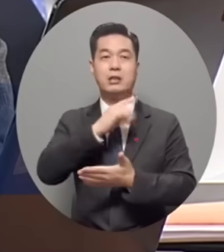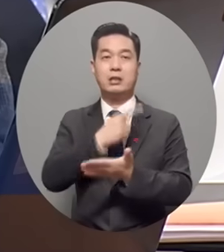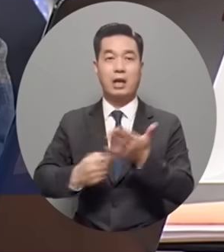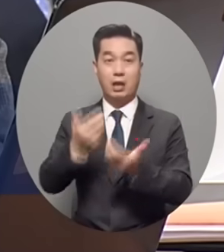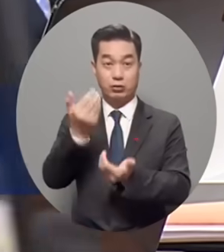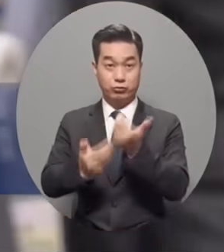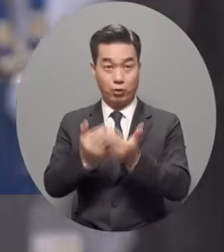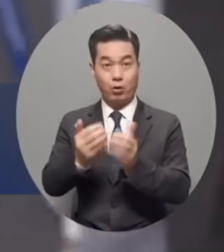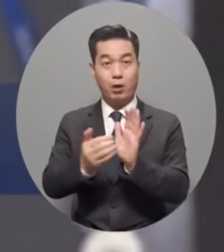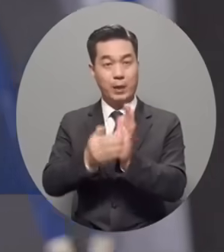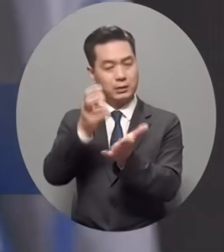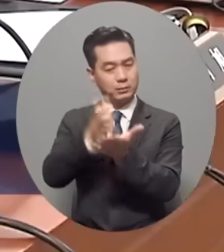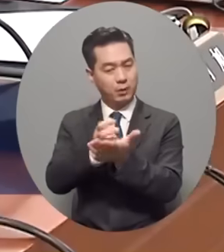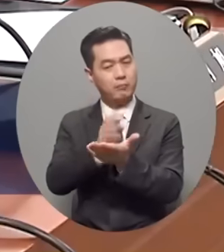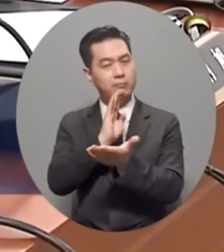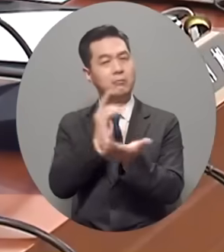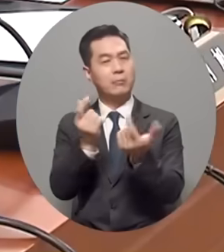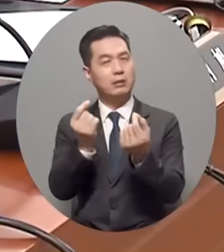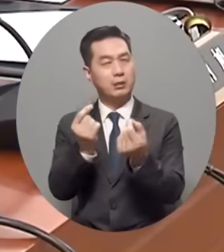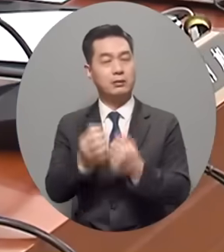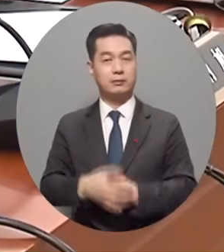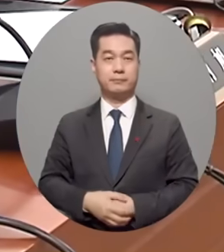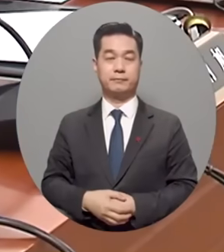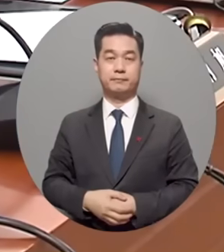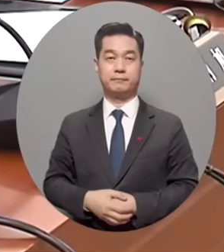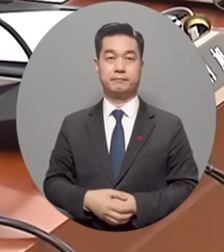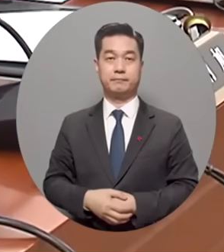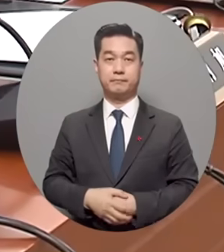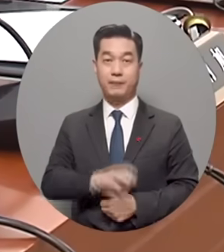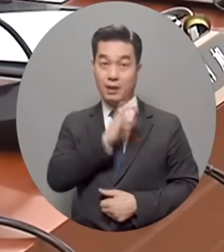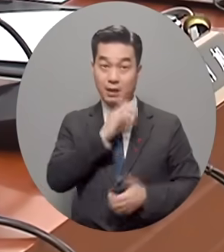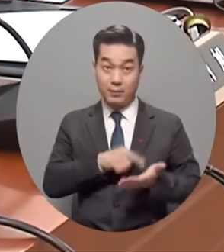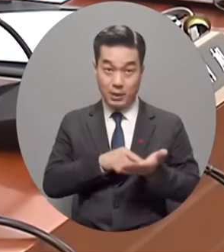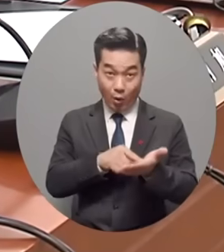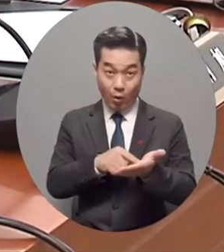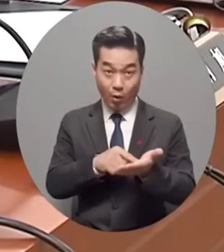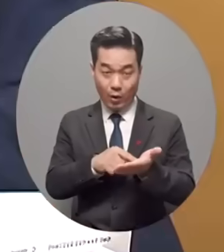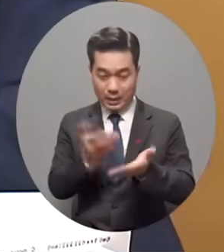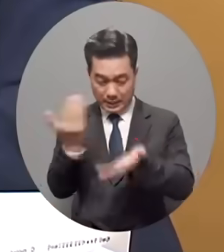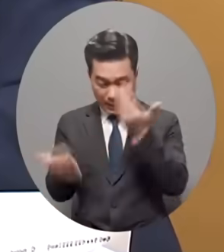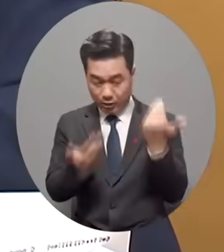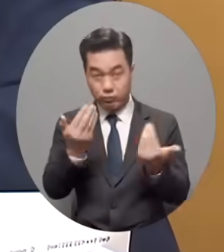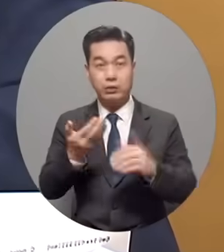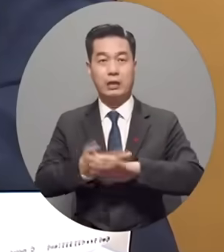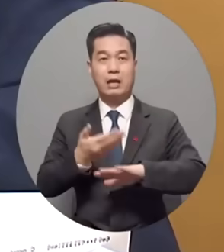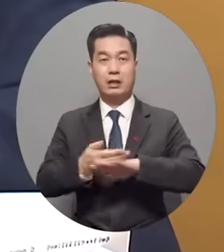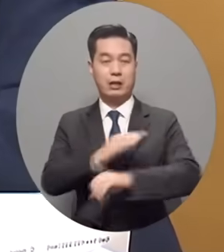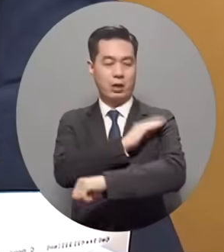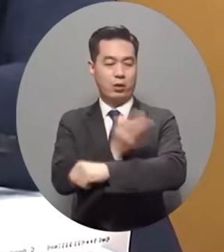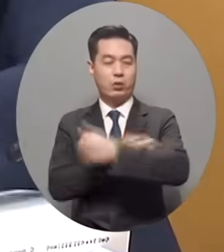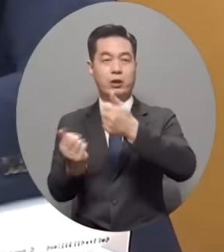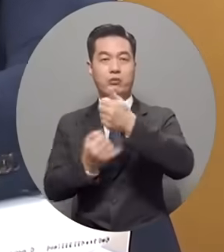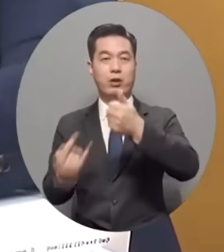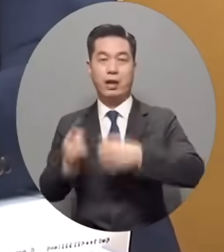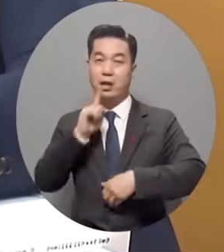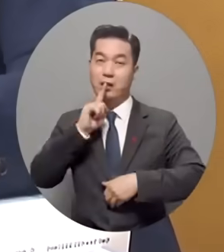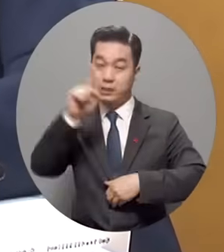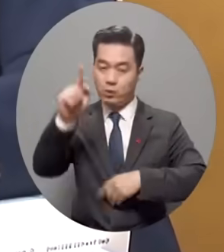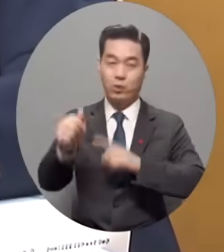방지법에 해당될 수 있겠습니다. 민원 제보자 색출을 지시한 유 위원장과 달리 권익위에 제보한 신고자에